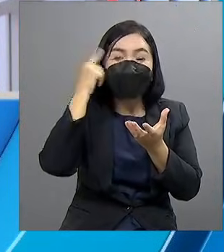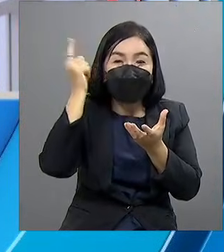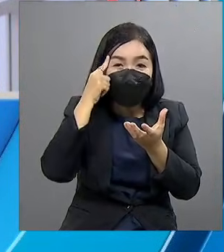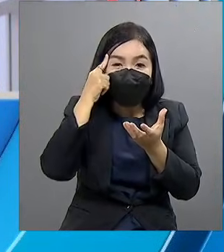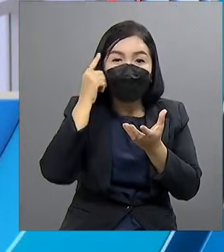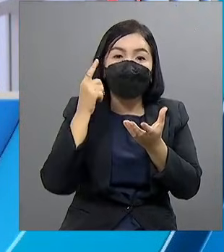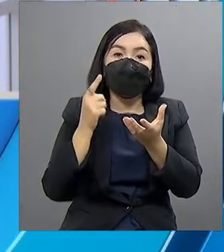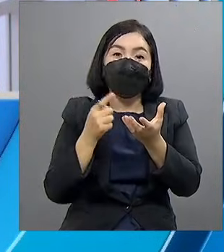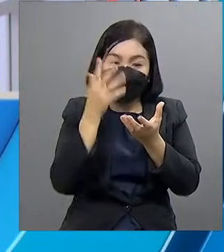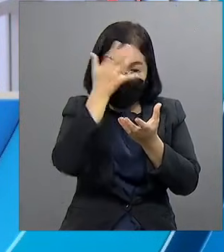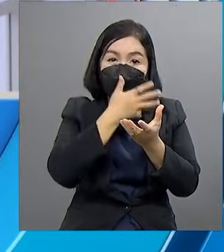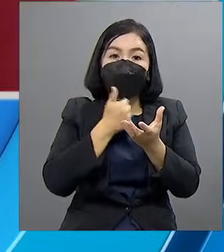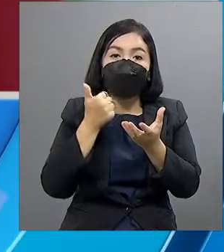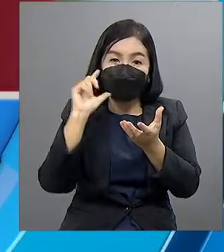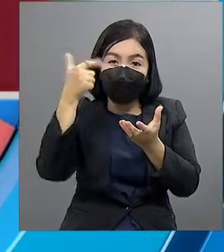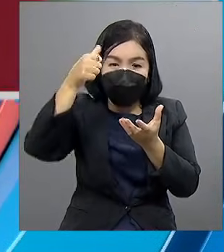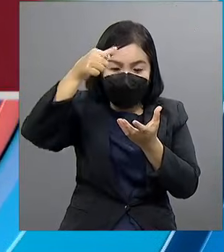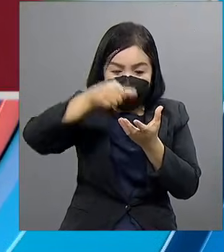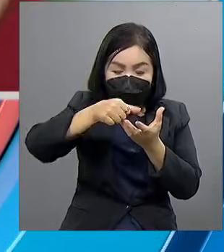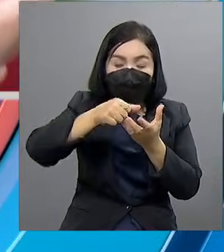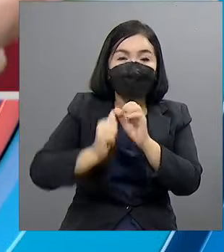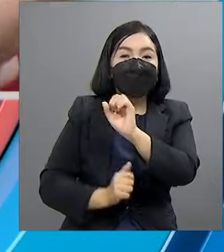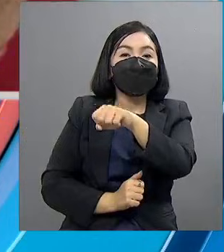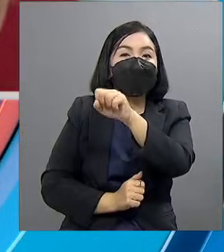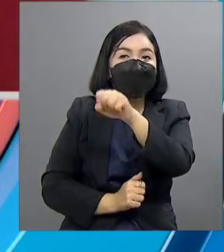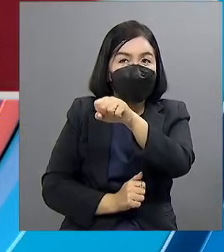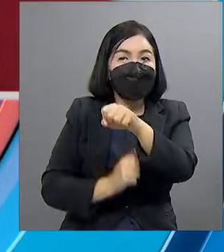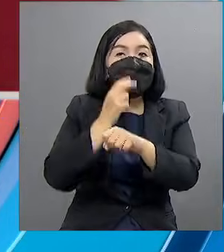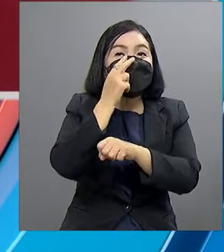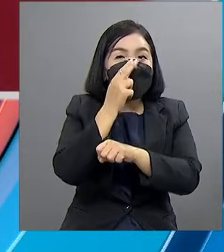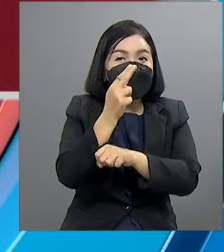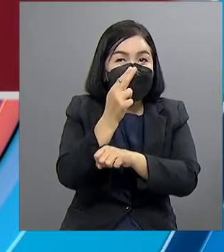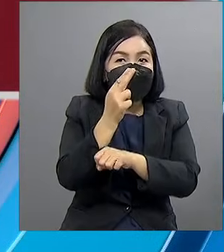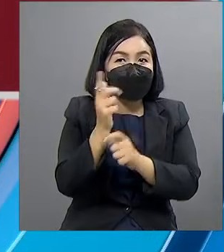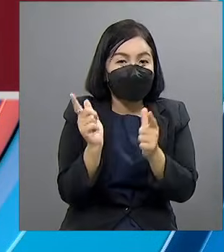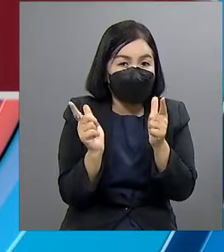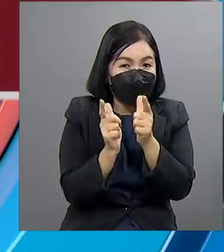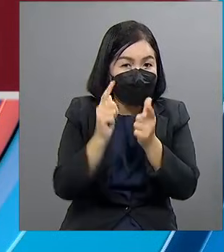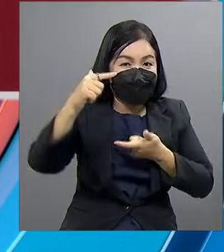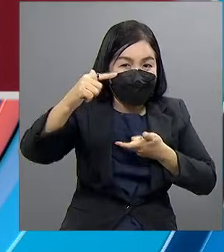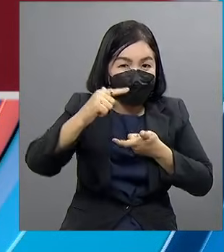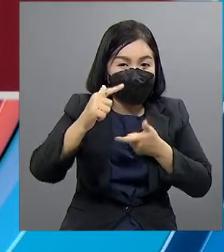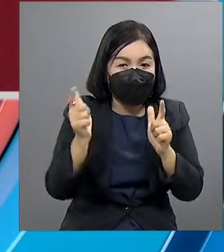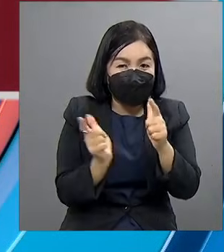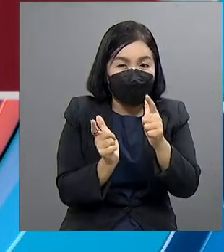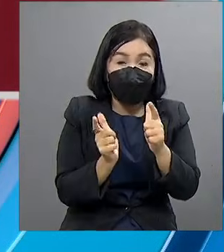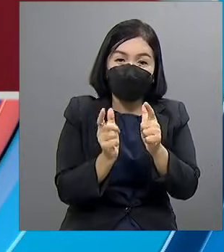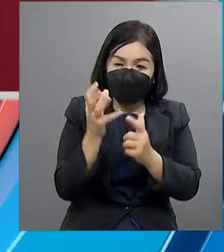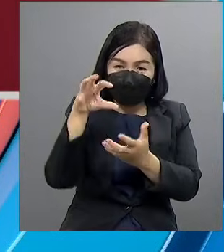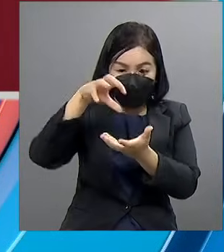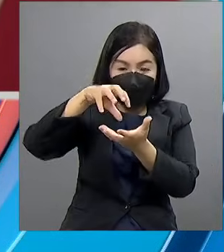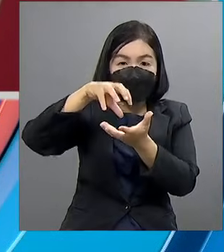วยดีด้วย ใช่นะคะคือให้ดูขนาดคุณผู้ชมนี่ค่ะขนาดลูกใหญ่อยู่นะ ใหญ่เล